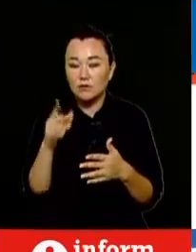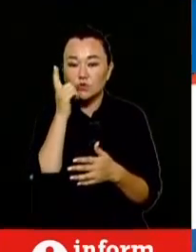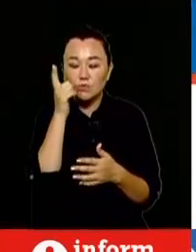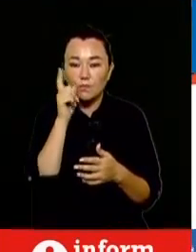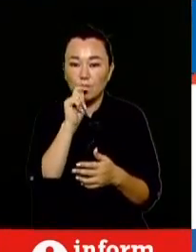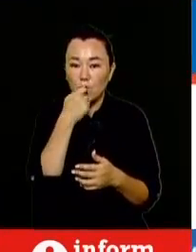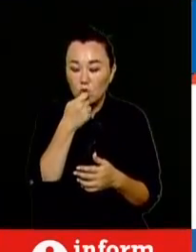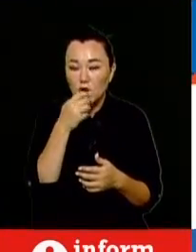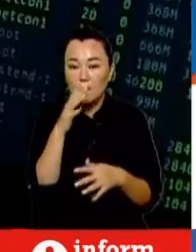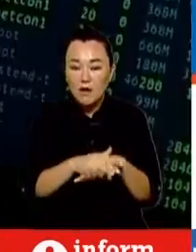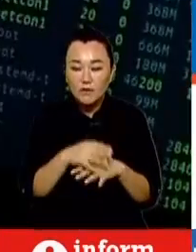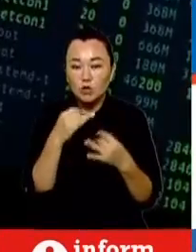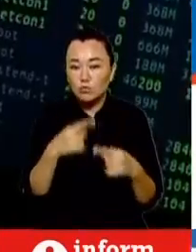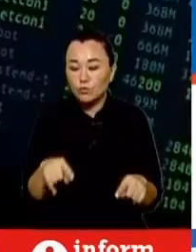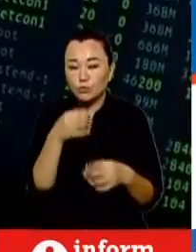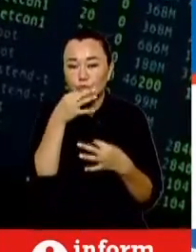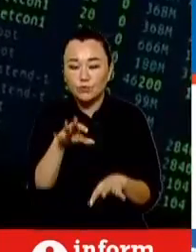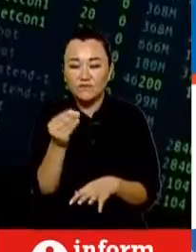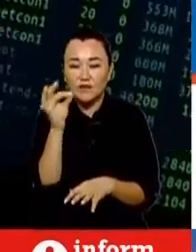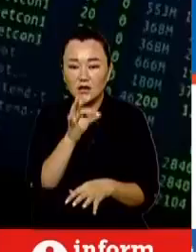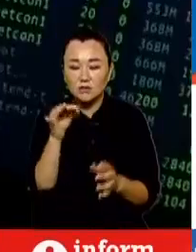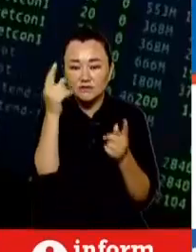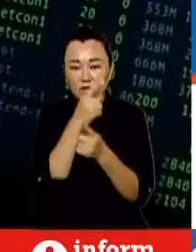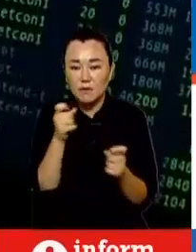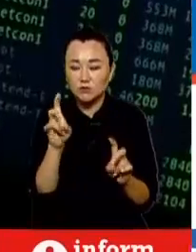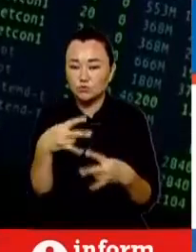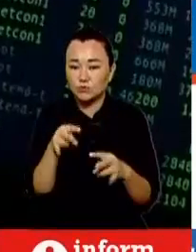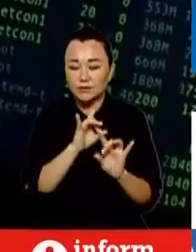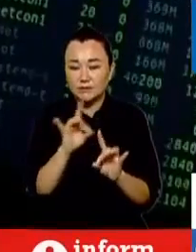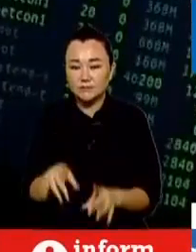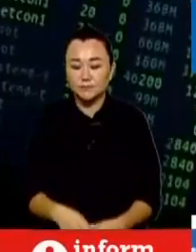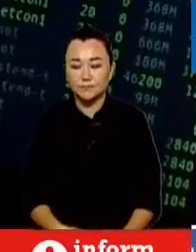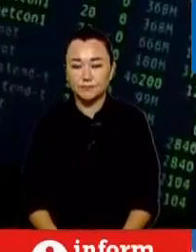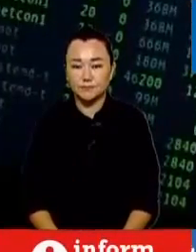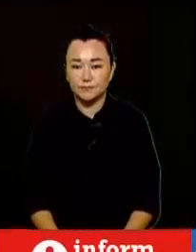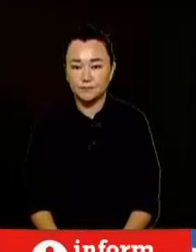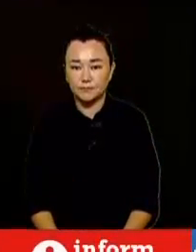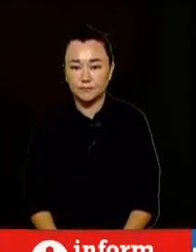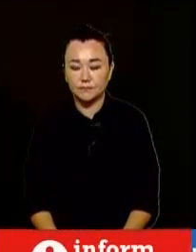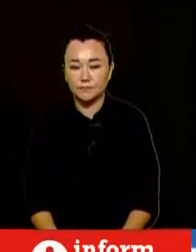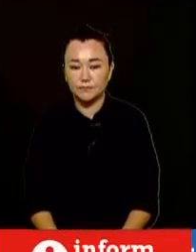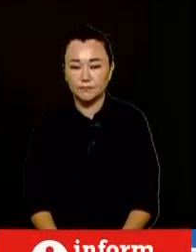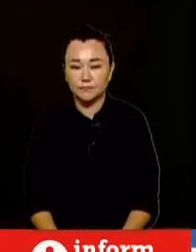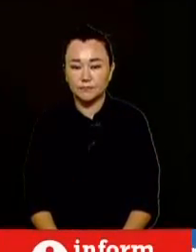приложений банков и любую другую финансовую информацию. Анастасия Новикова, Дурон Абдиев, Абзал Турабеков, Информбюро.